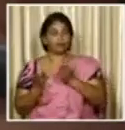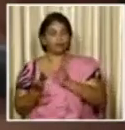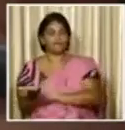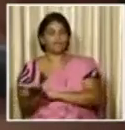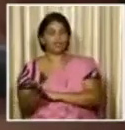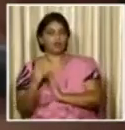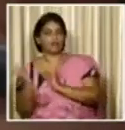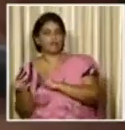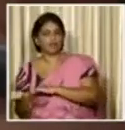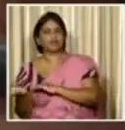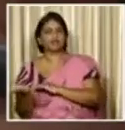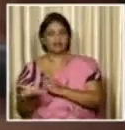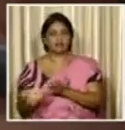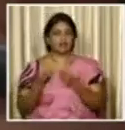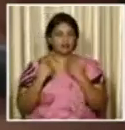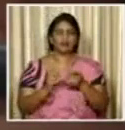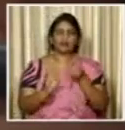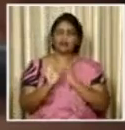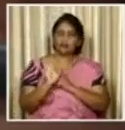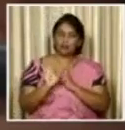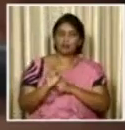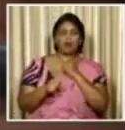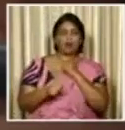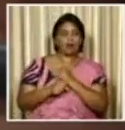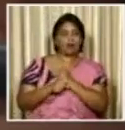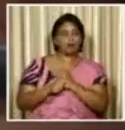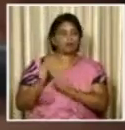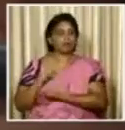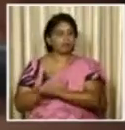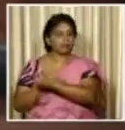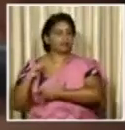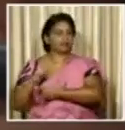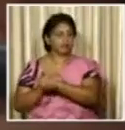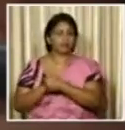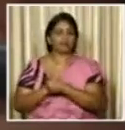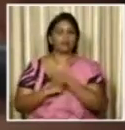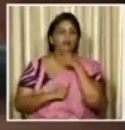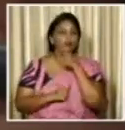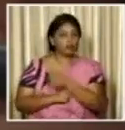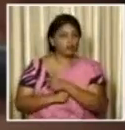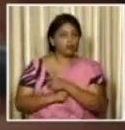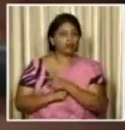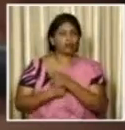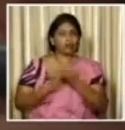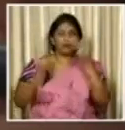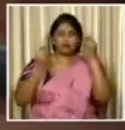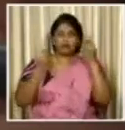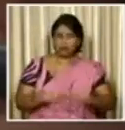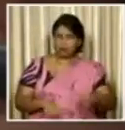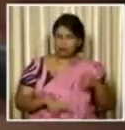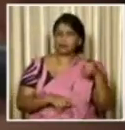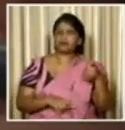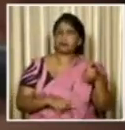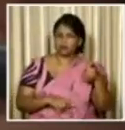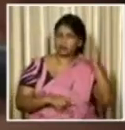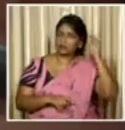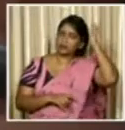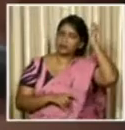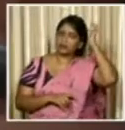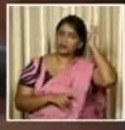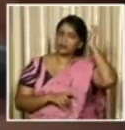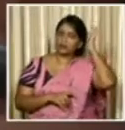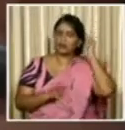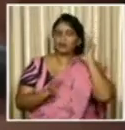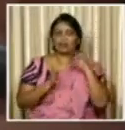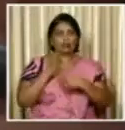dakunu pasata kiyala. Hema welama ohu andu pasata katayutu karamin hitiya. Ohuge me weherima e kiyanne